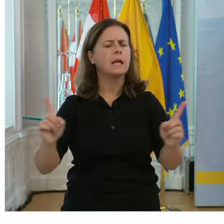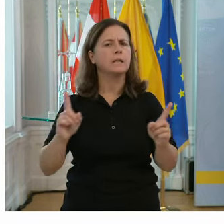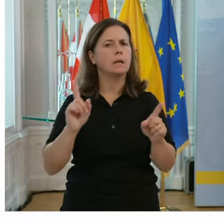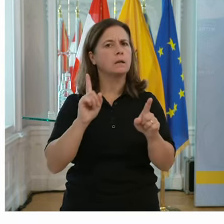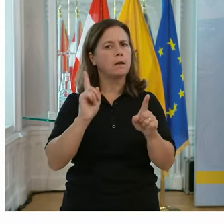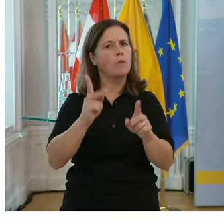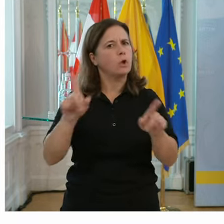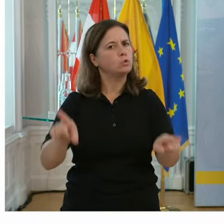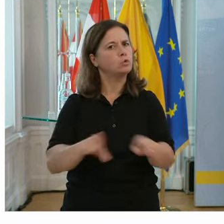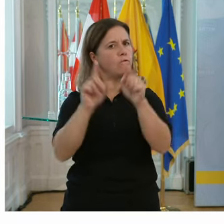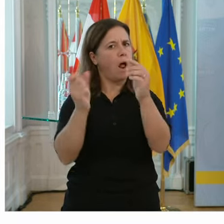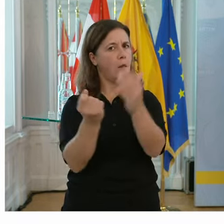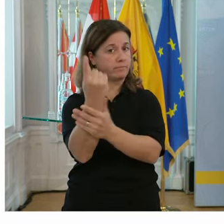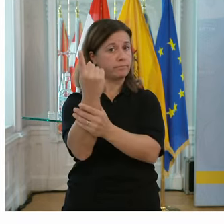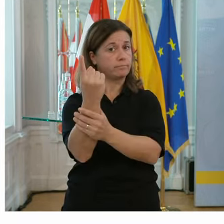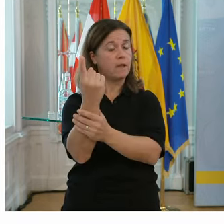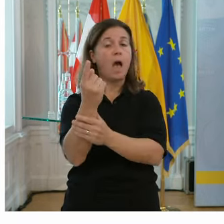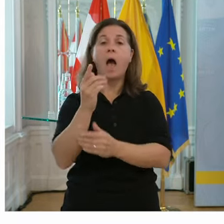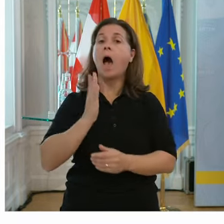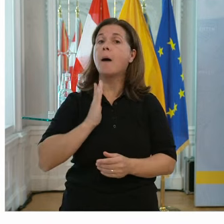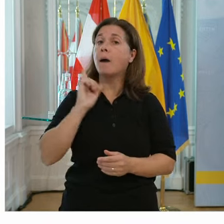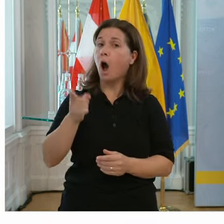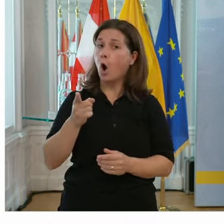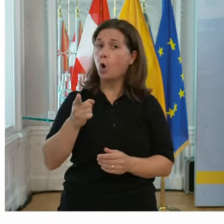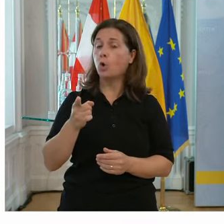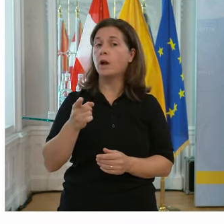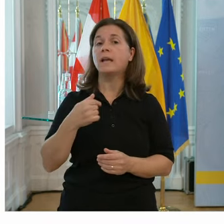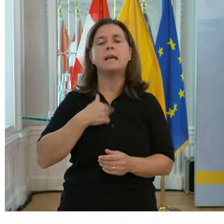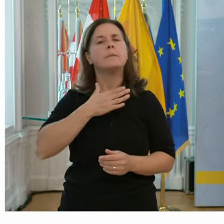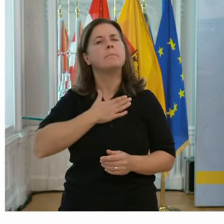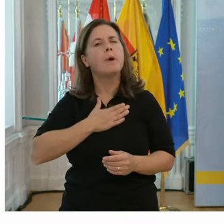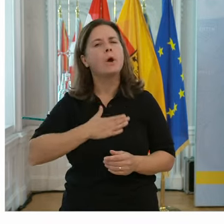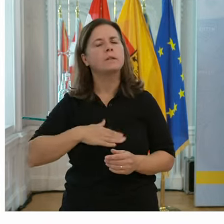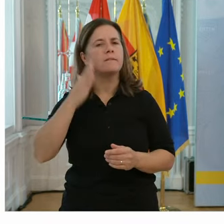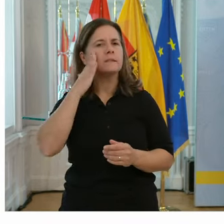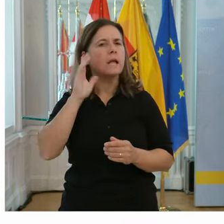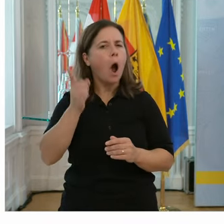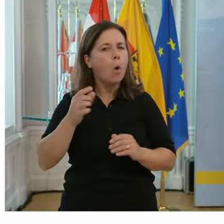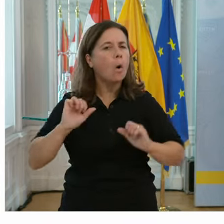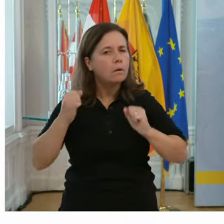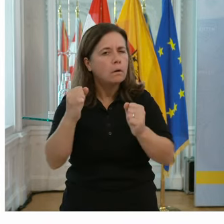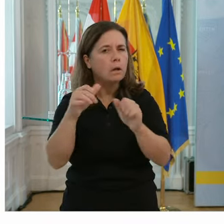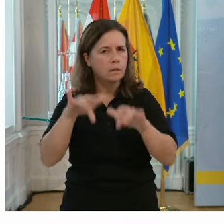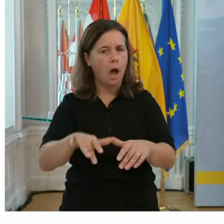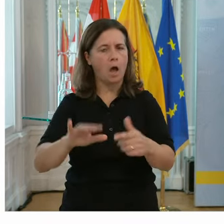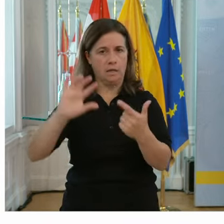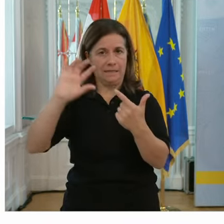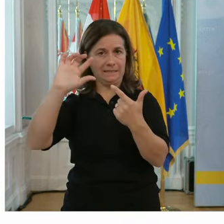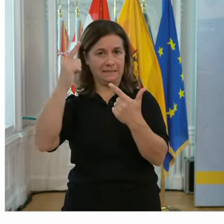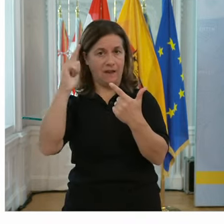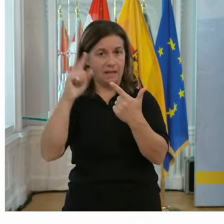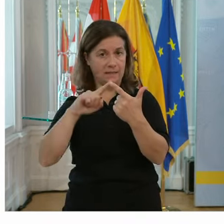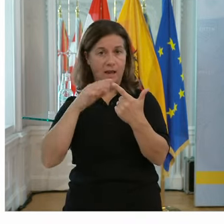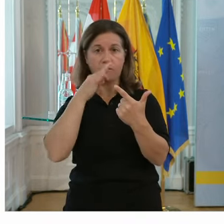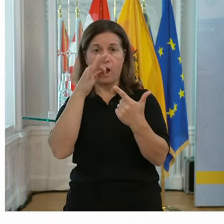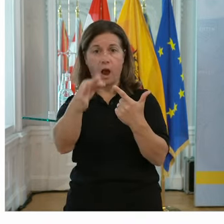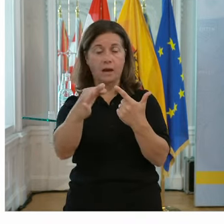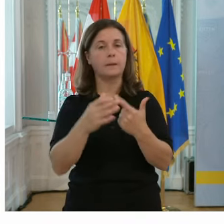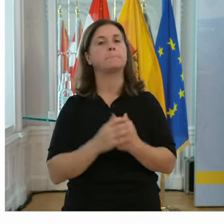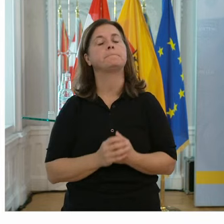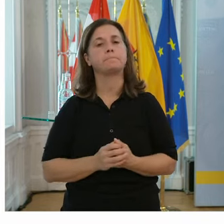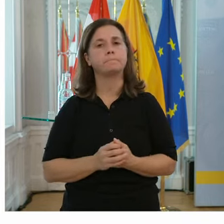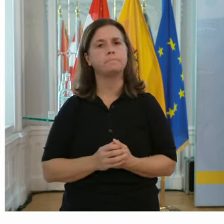zufälliger geben, ist auch gut, aber wir wollen wissen, legen Sie auch Energie darauf? Und die zweite Frage, die uns